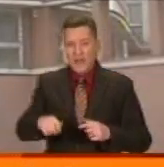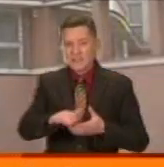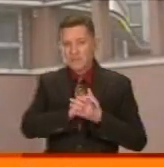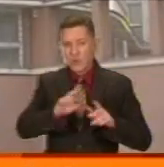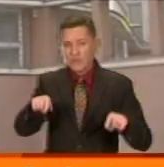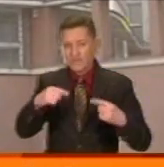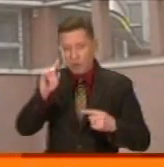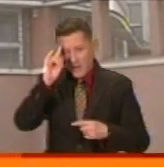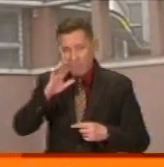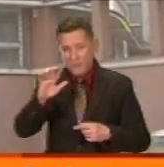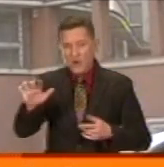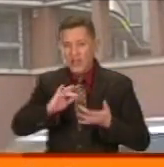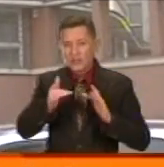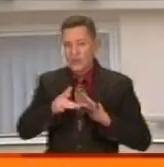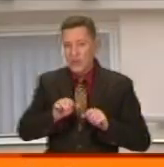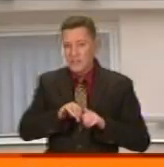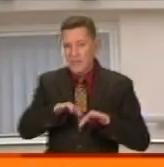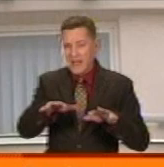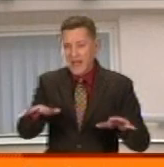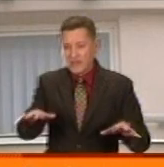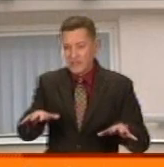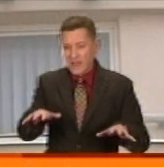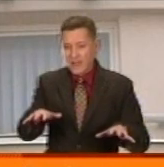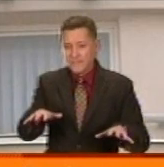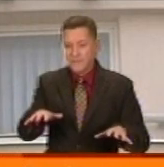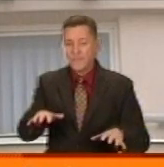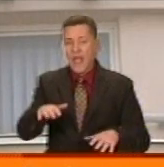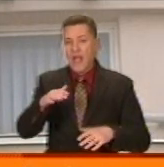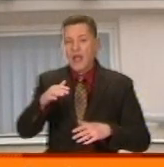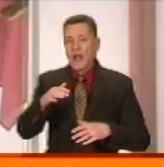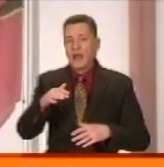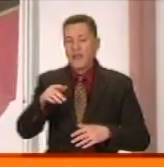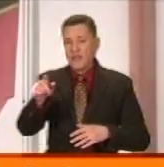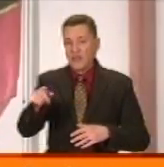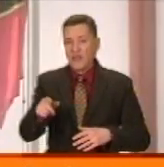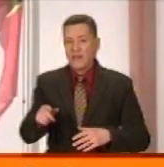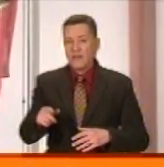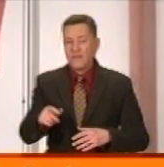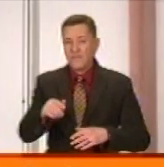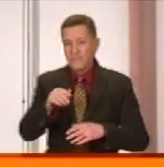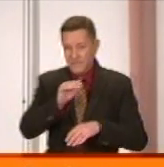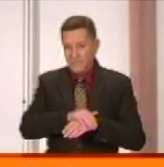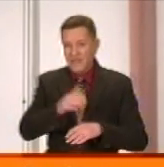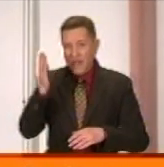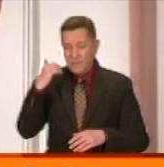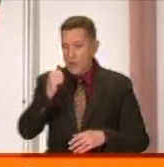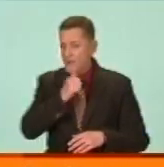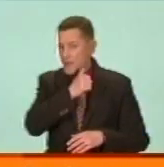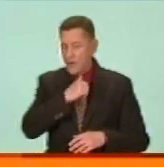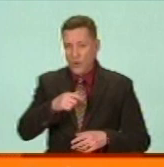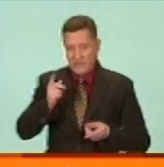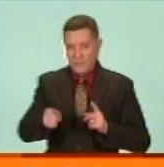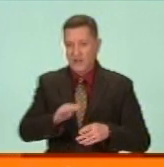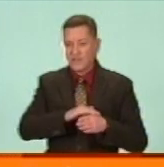у найпопулярніших соцмережах. В СБУ розповіли, на слід прикордонниці вийшли давно, бо вона не приховувала свого справжнього